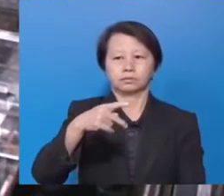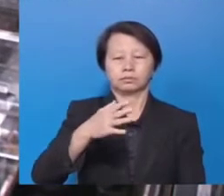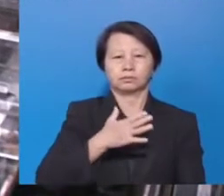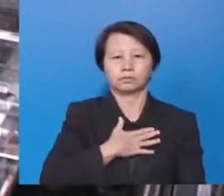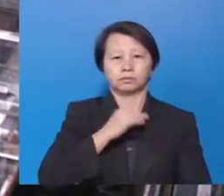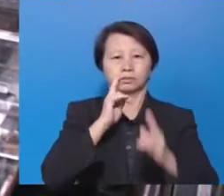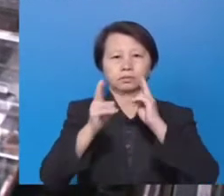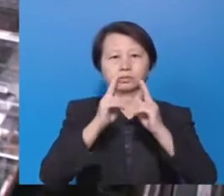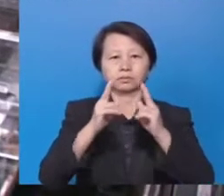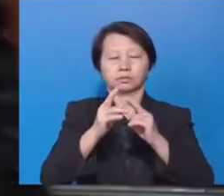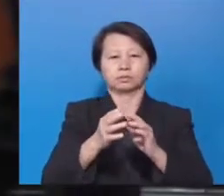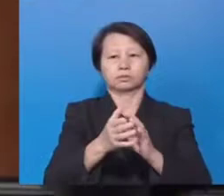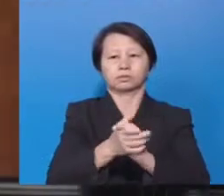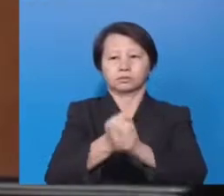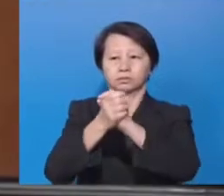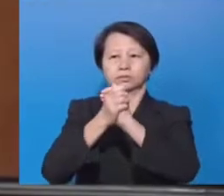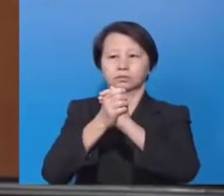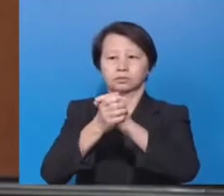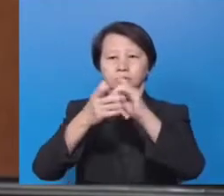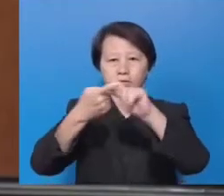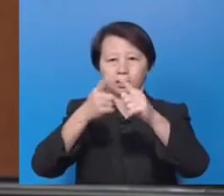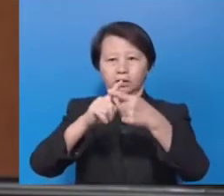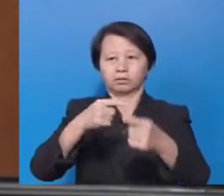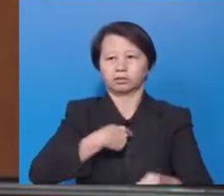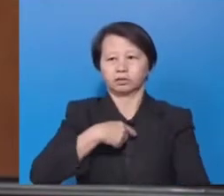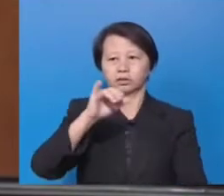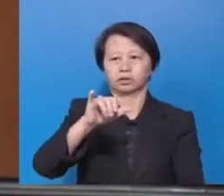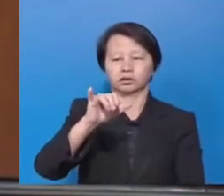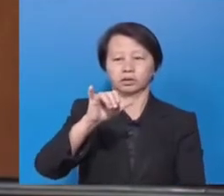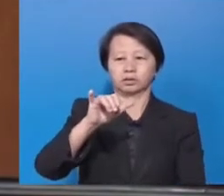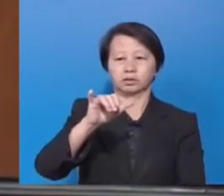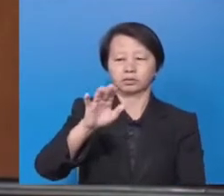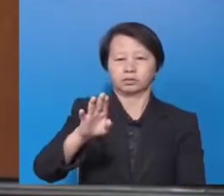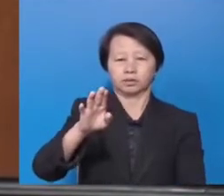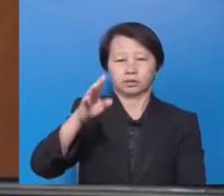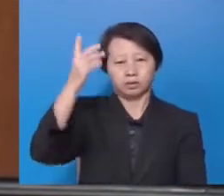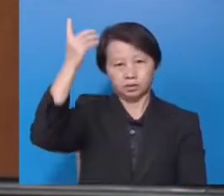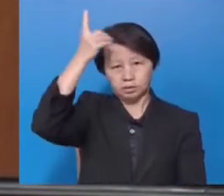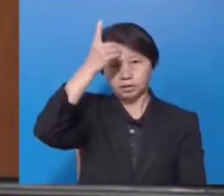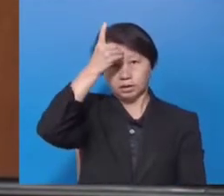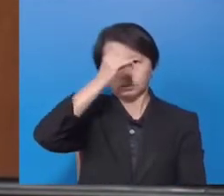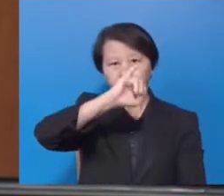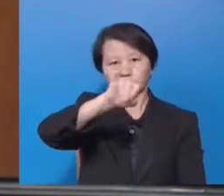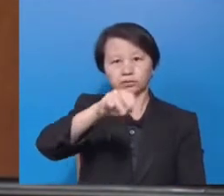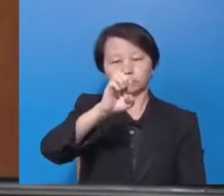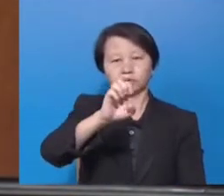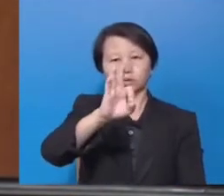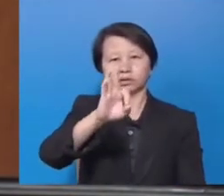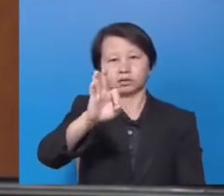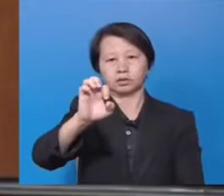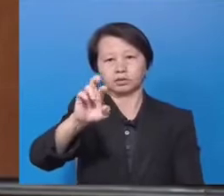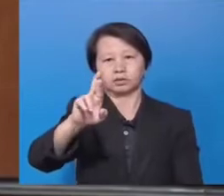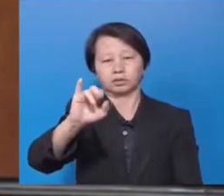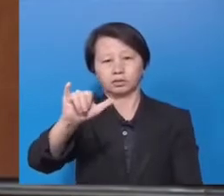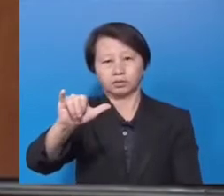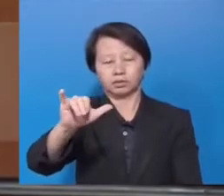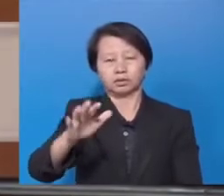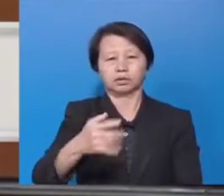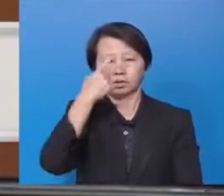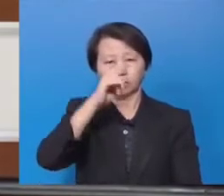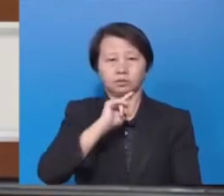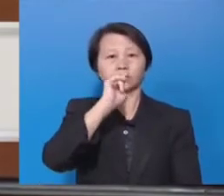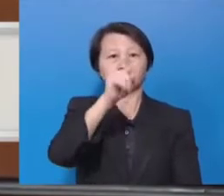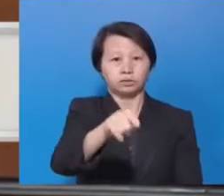sejak kesempatan adanya kepada sahabat saya yang bahamas Setelah Datuk deviden untuk solanin